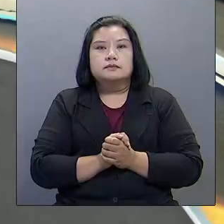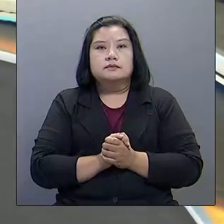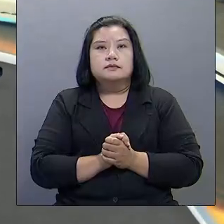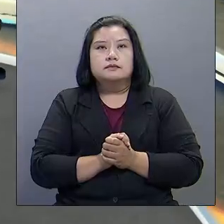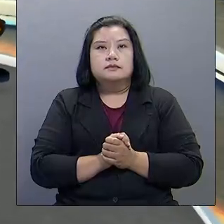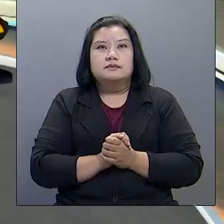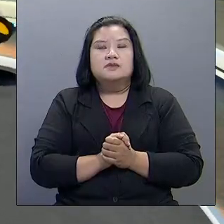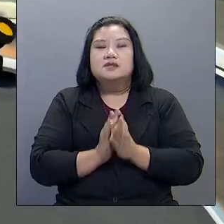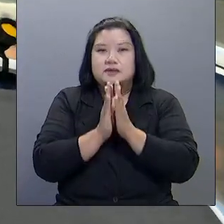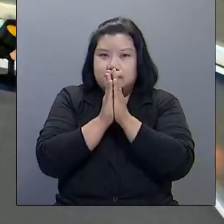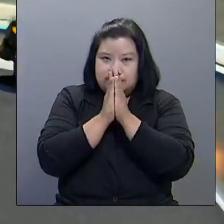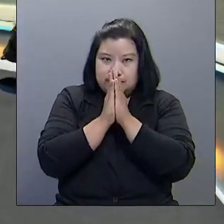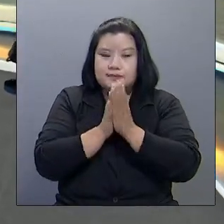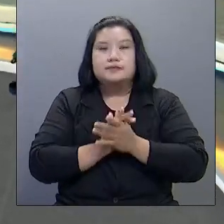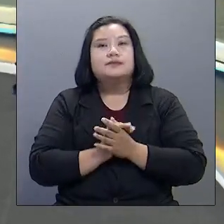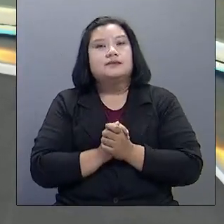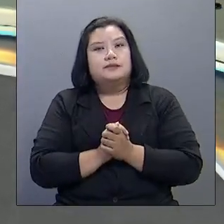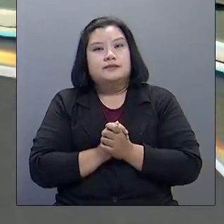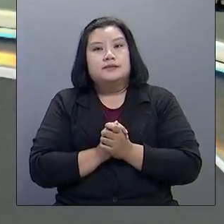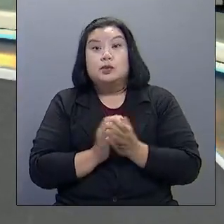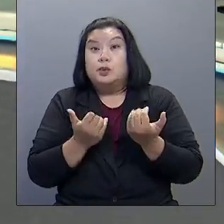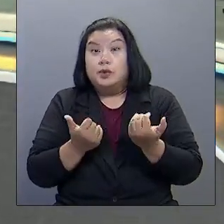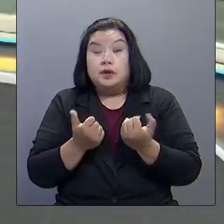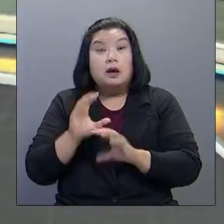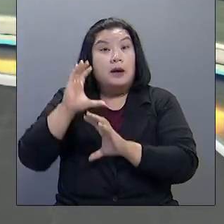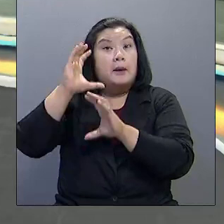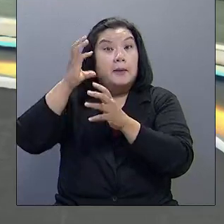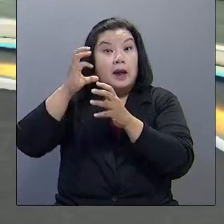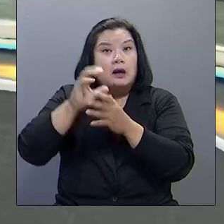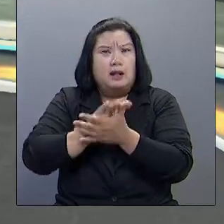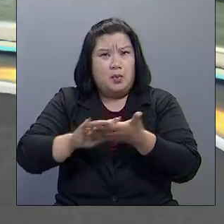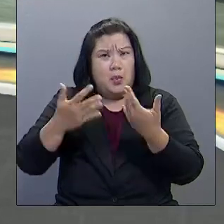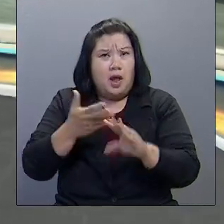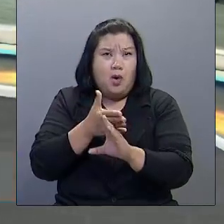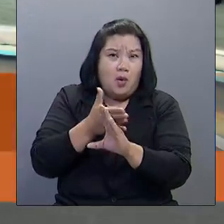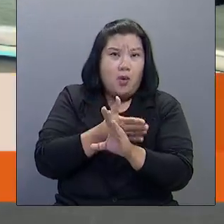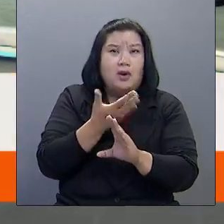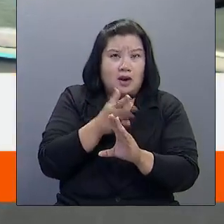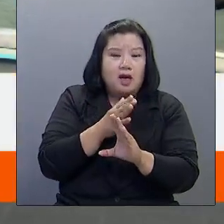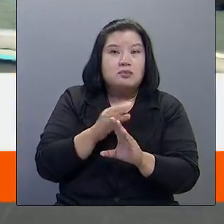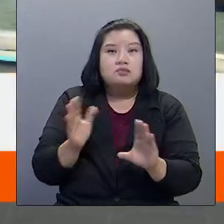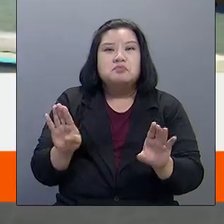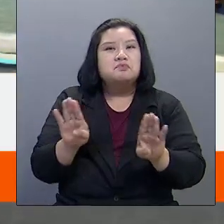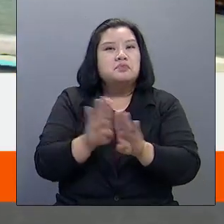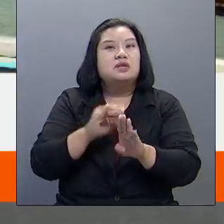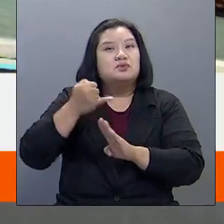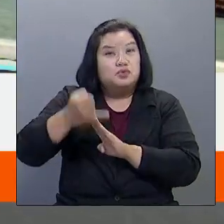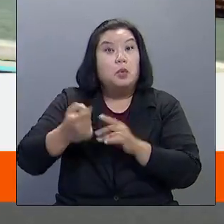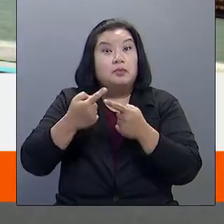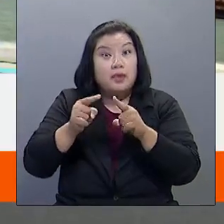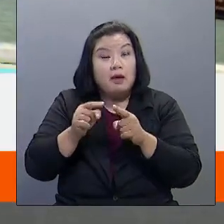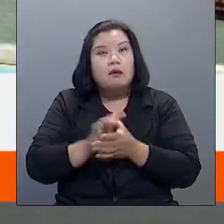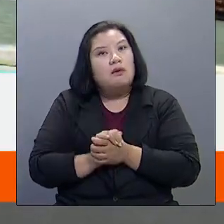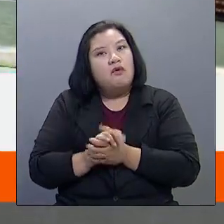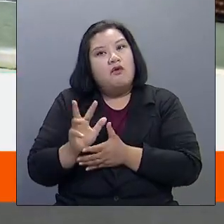สวัสดีค่ะคุณผู้ชมคะต้องบอกว่าเป็นซีรีส์ที่จบไปตั้งแต่ต้นปีนะคะแต่กระแสคู่จิ้นจากคินพอสเดอะซีรีส์ยัง